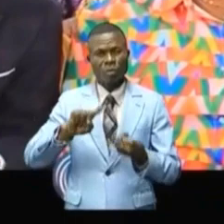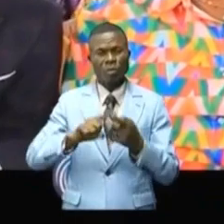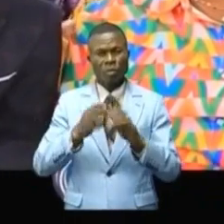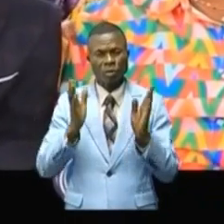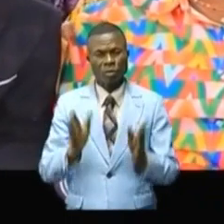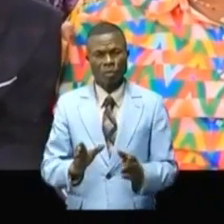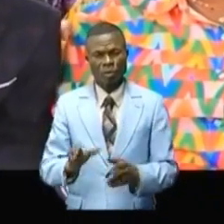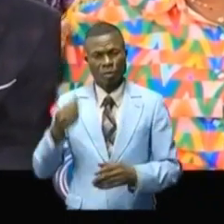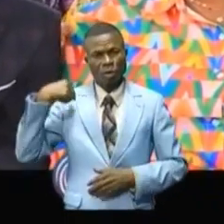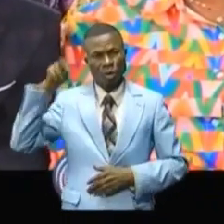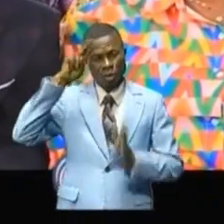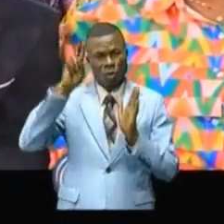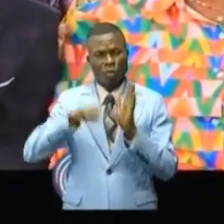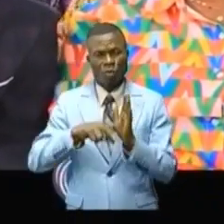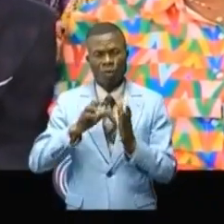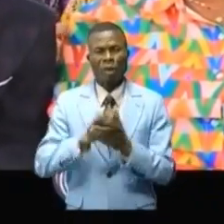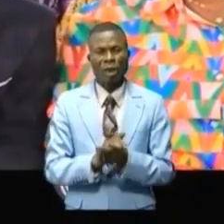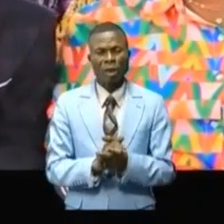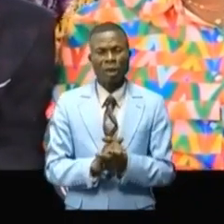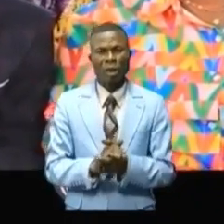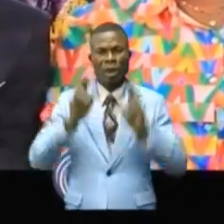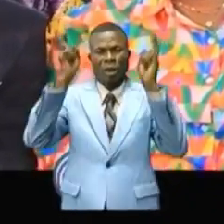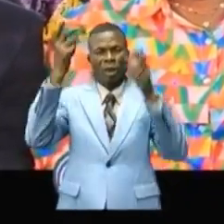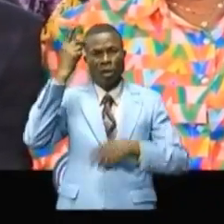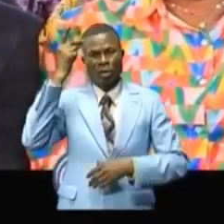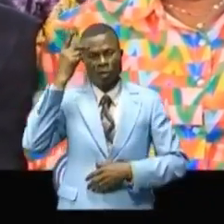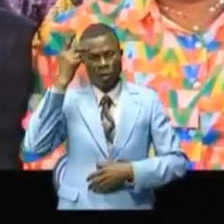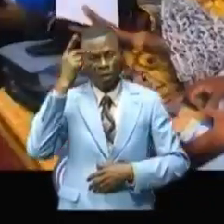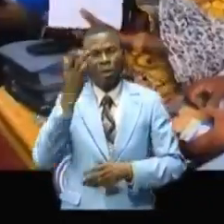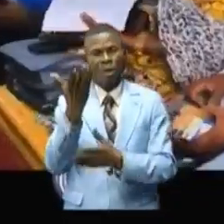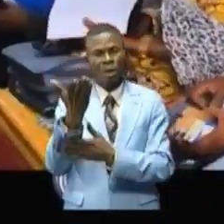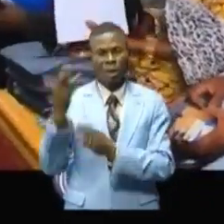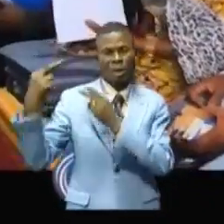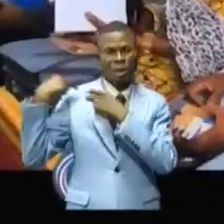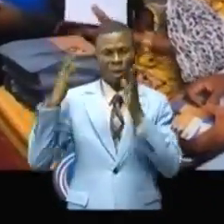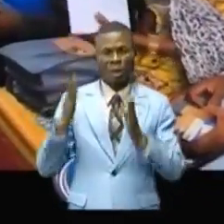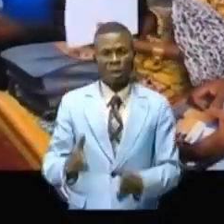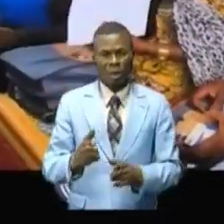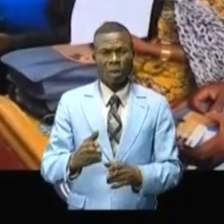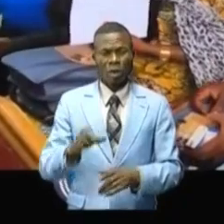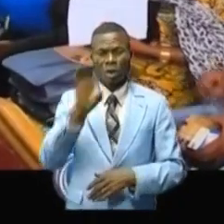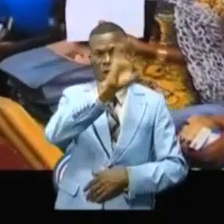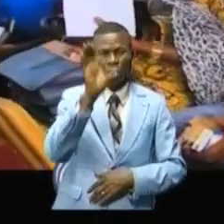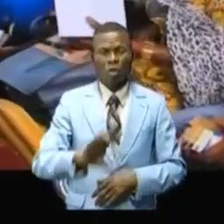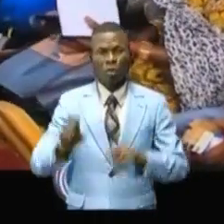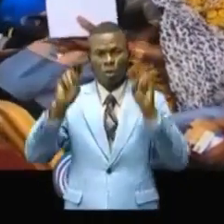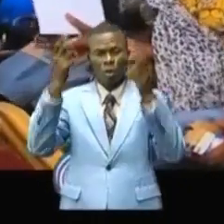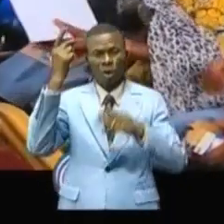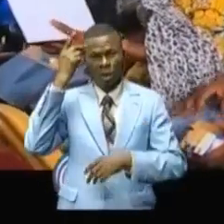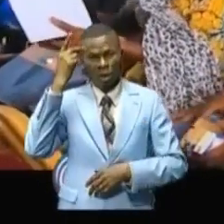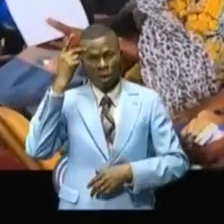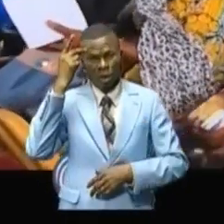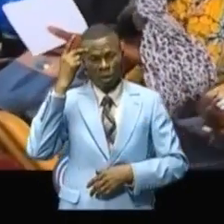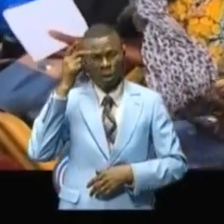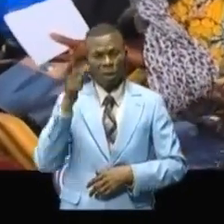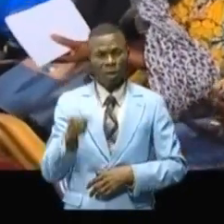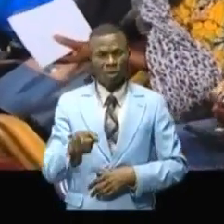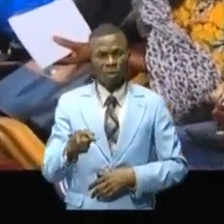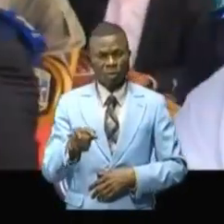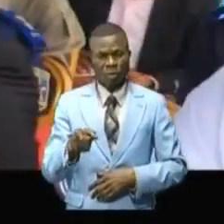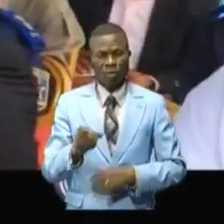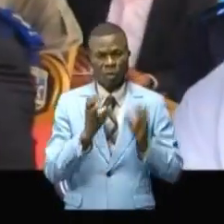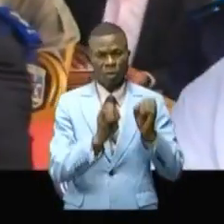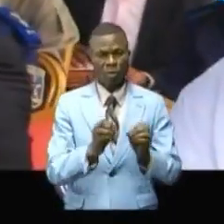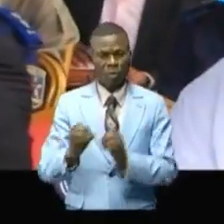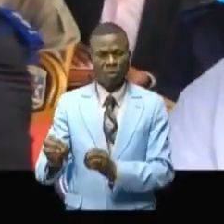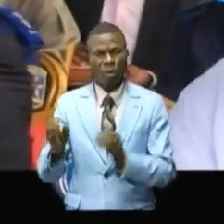du gouverneur Gentil Ngobila a suggéré aux responsables de municipalité de la ville, province de Kinshasa, à